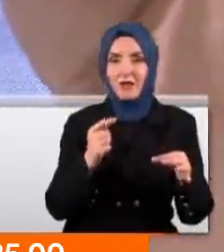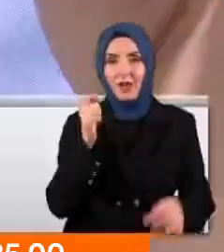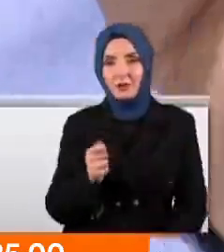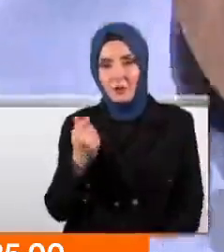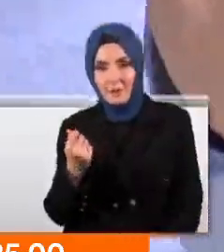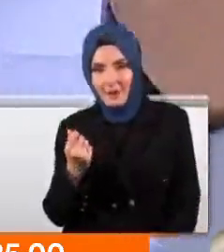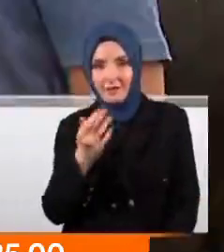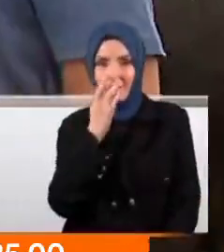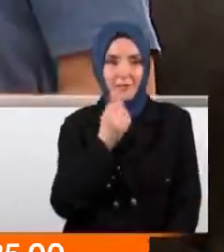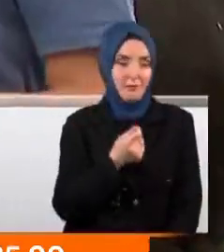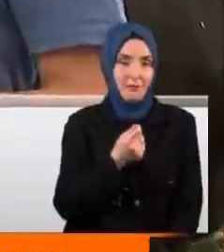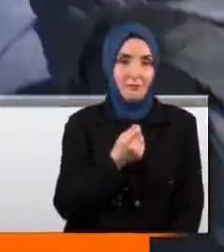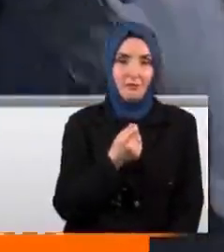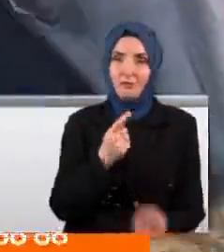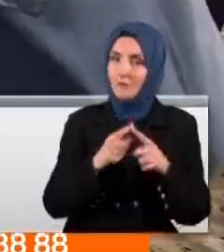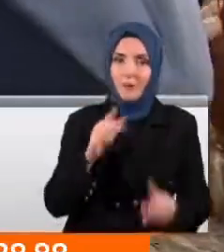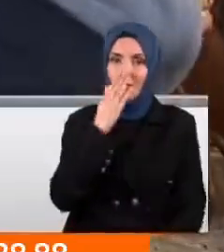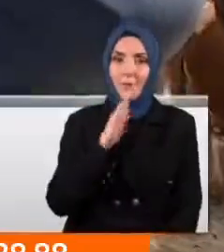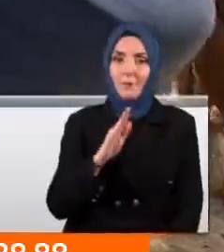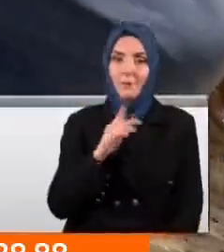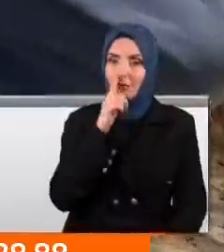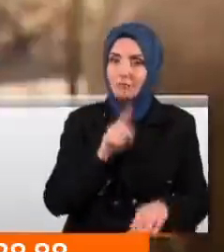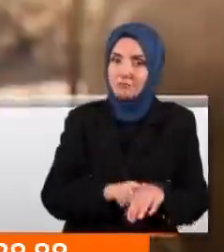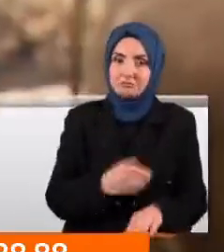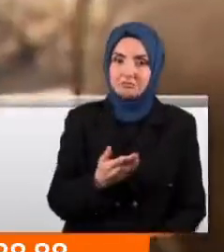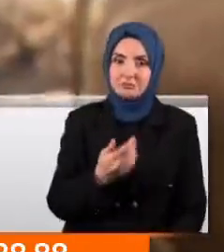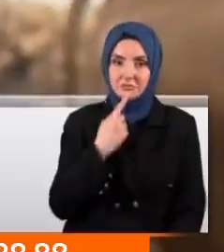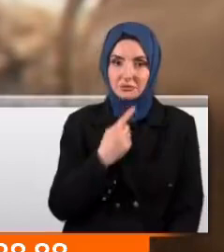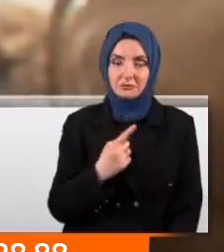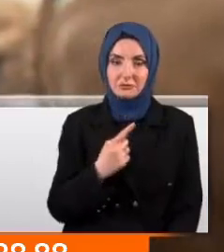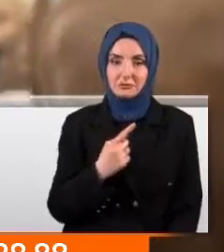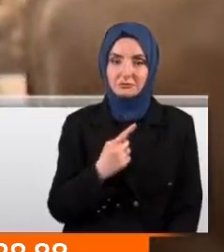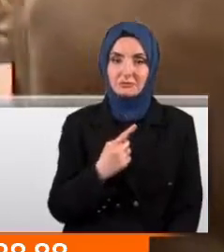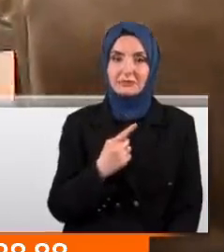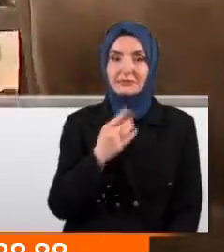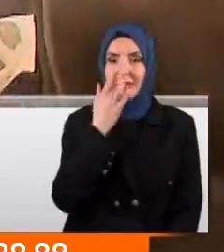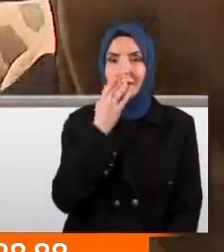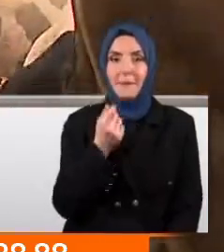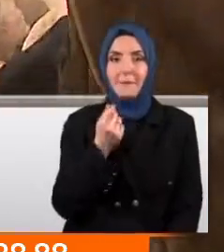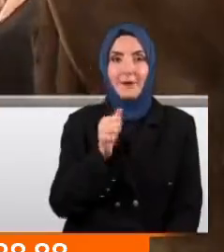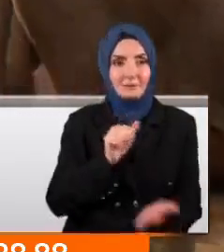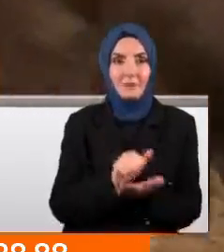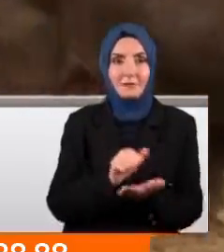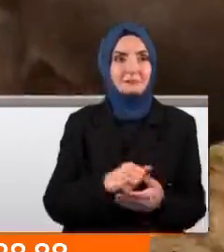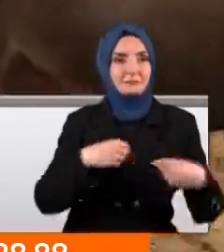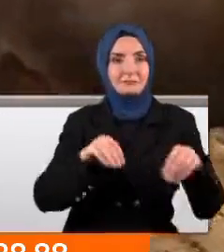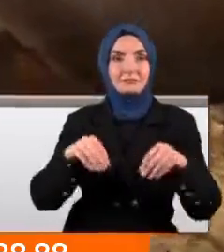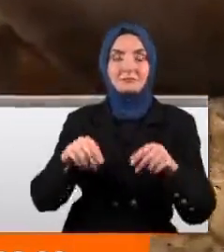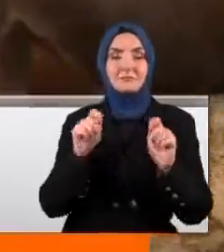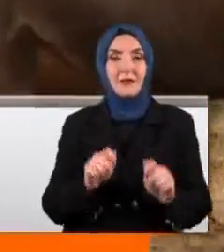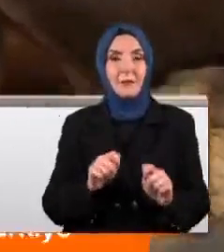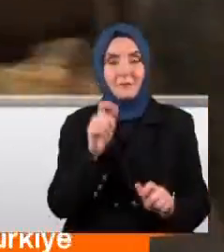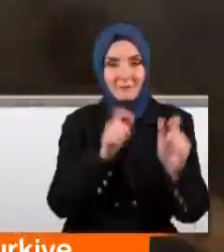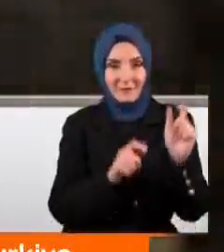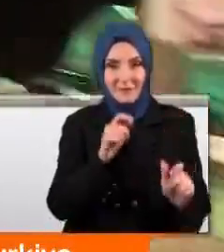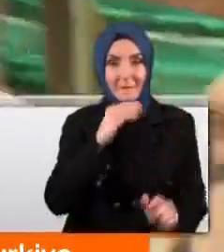sesi. Hiç ayırt edemezsiniz. İnandırıcı. İnşallah öyle bir şeye denk gelmeyiz. Kalpazanlar sahte paraları bayrama sayılı günler kala hayvan pazarında